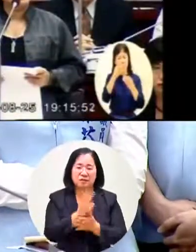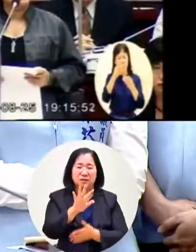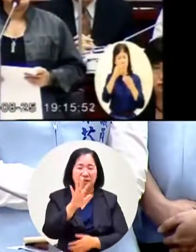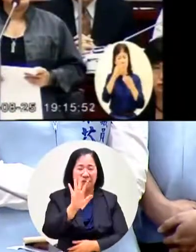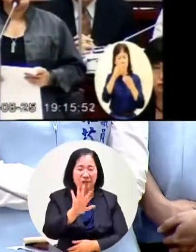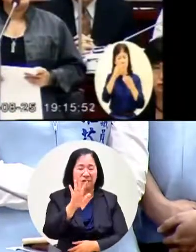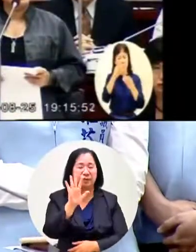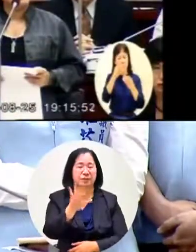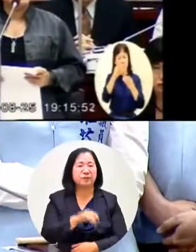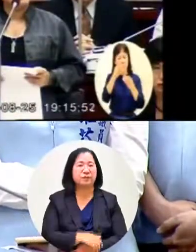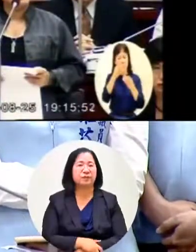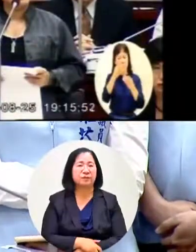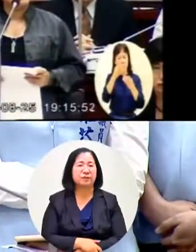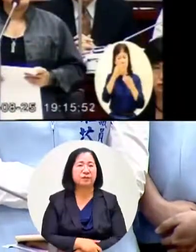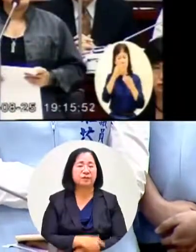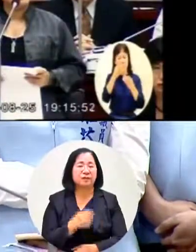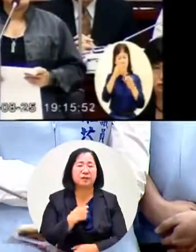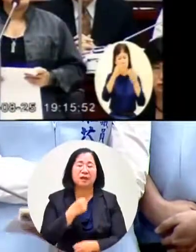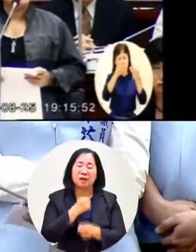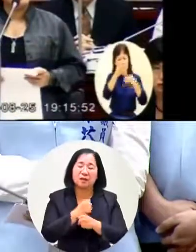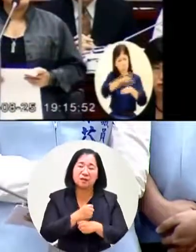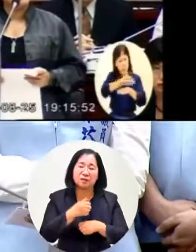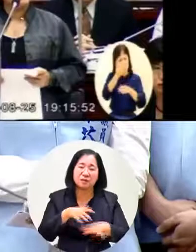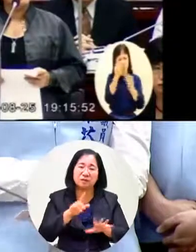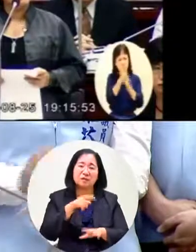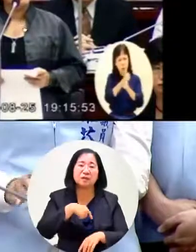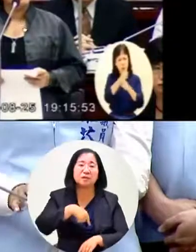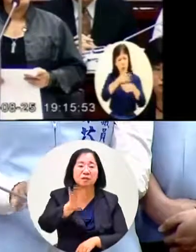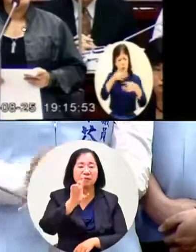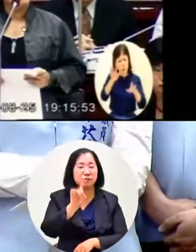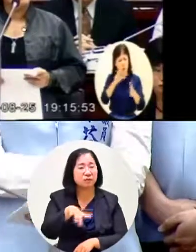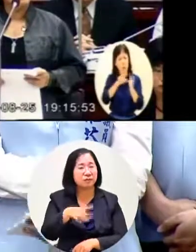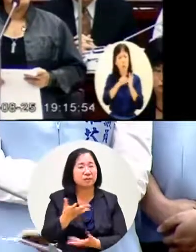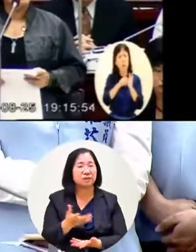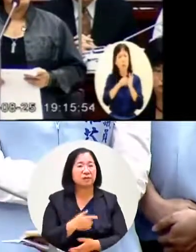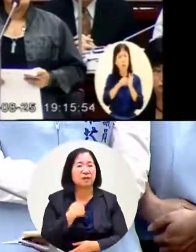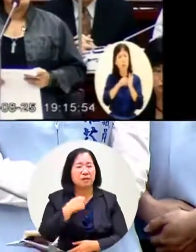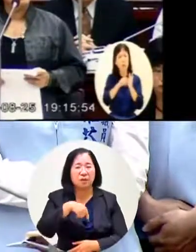的。关底离气爆的所在，都行路两分钟就到了。